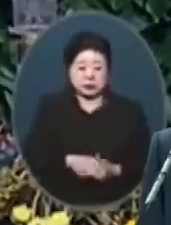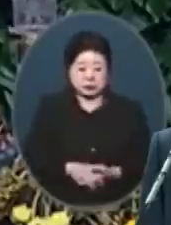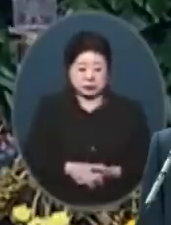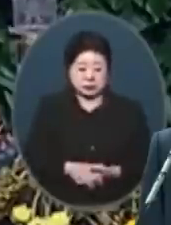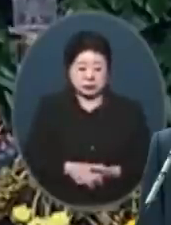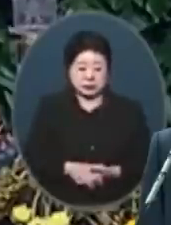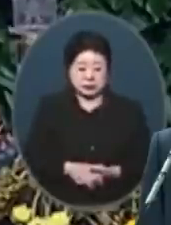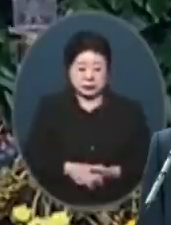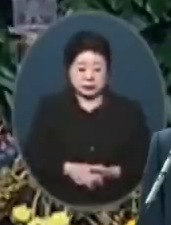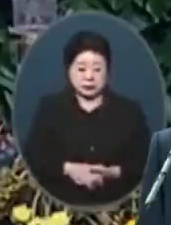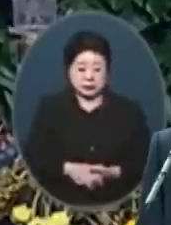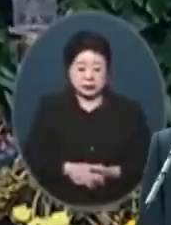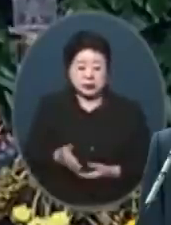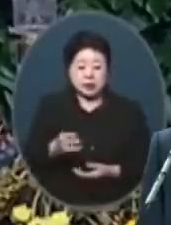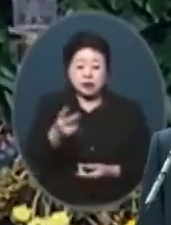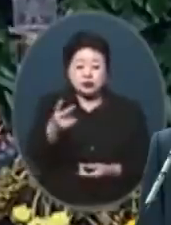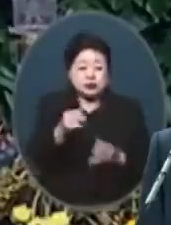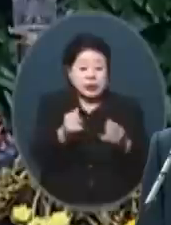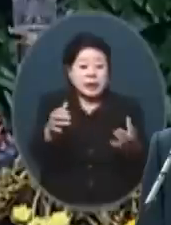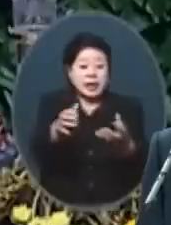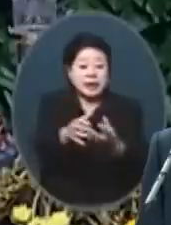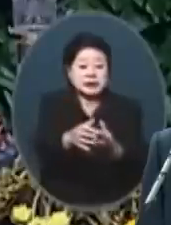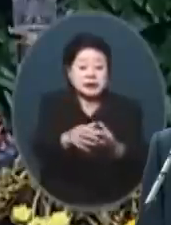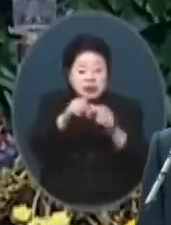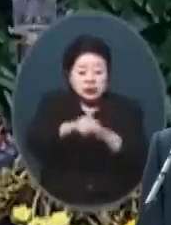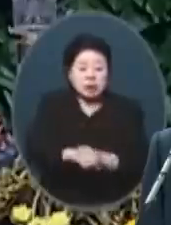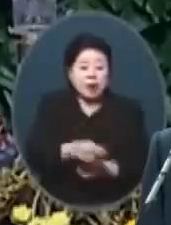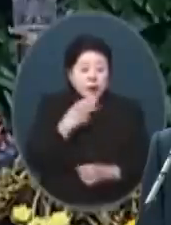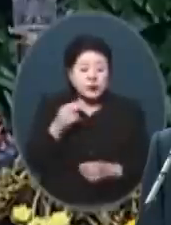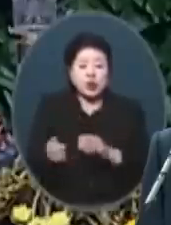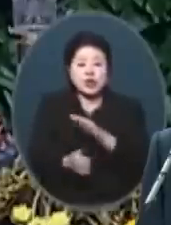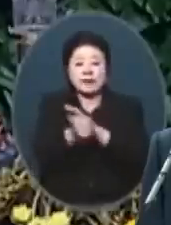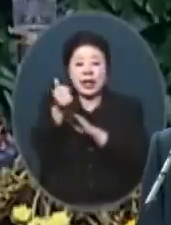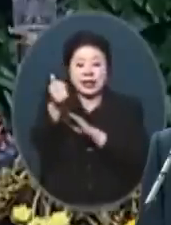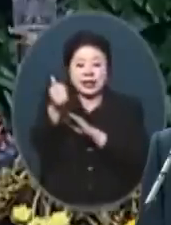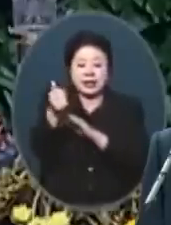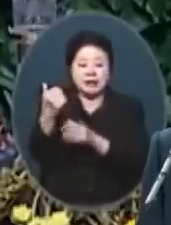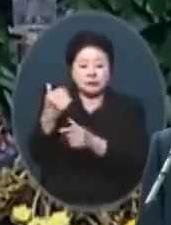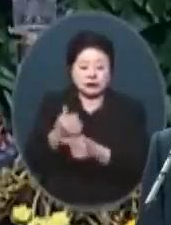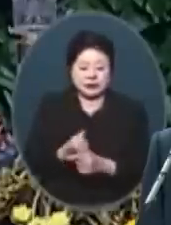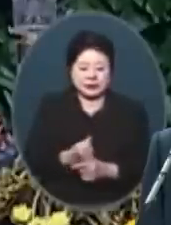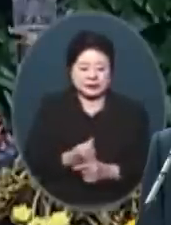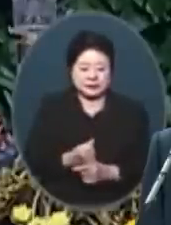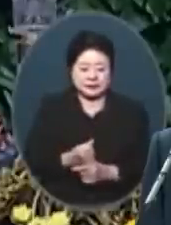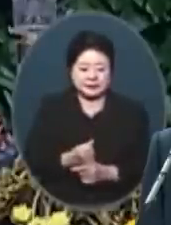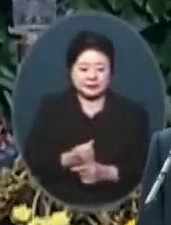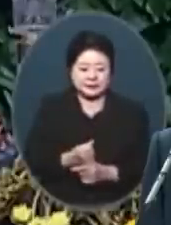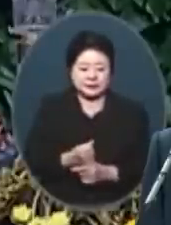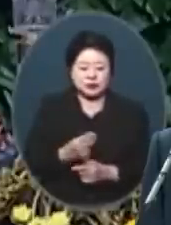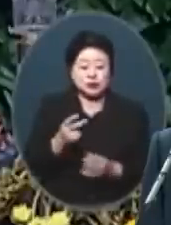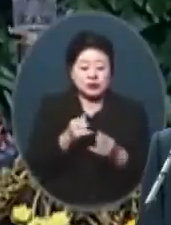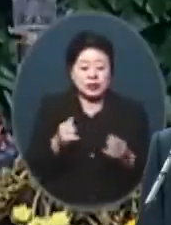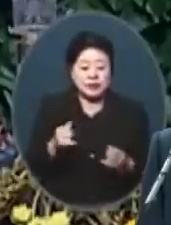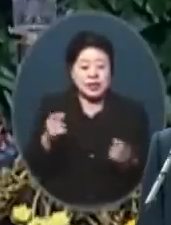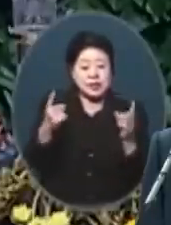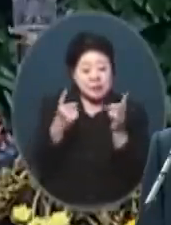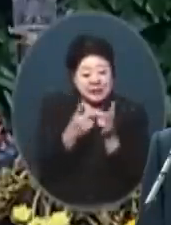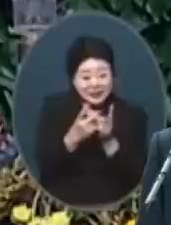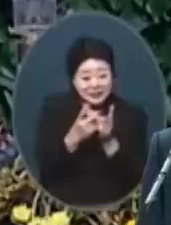되었습니다. 하지만 이들은 절망이 아니라 희망을 붙잡았습니다. 두 사람이